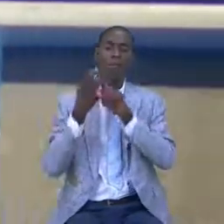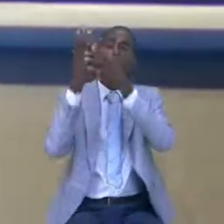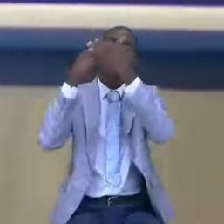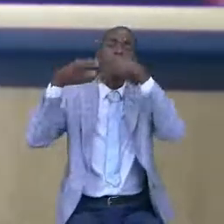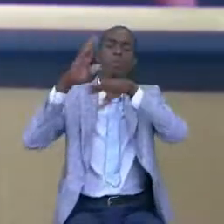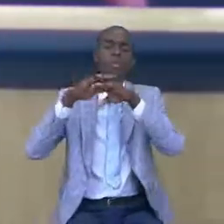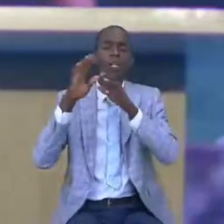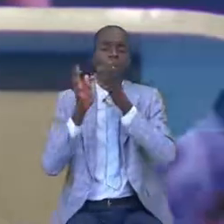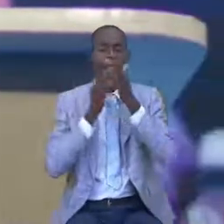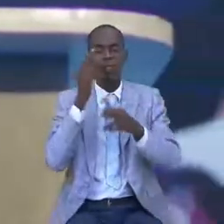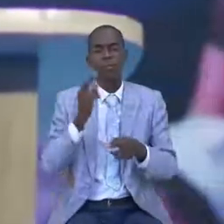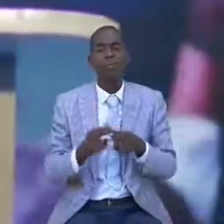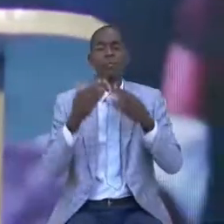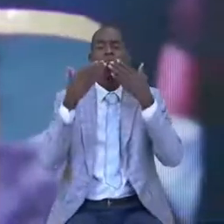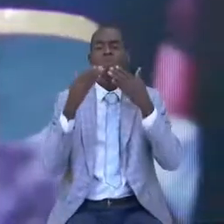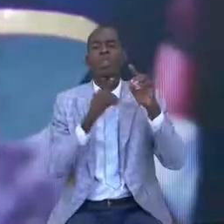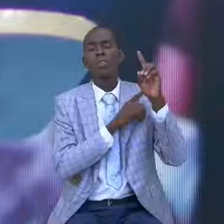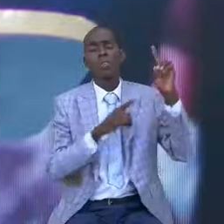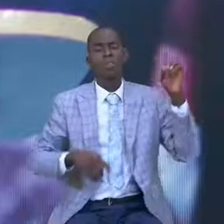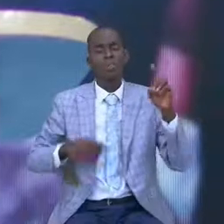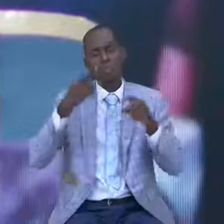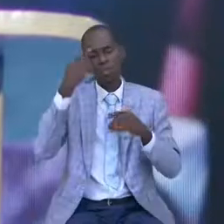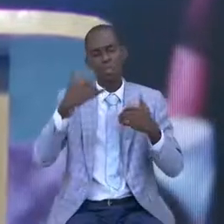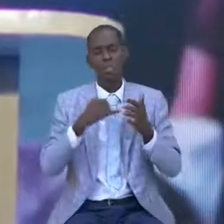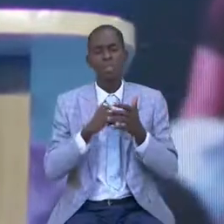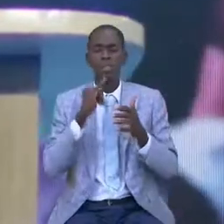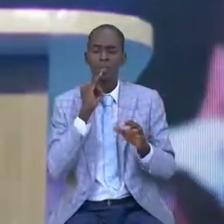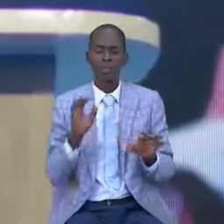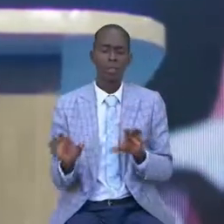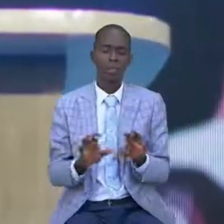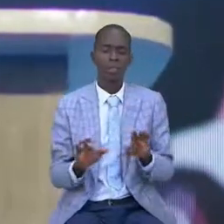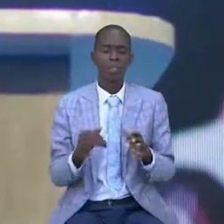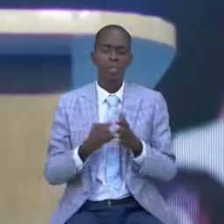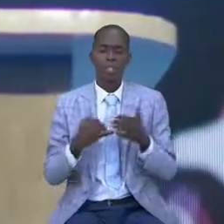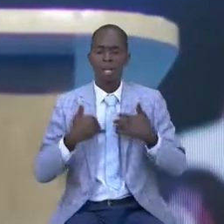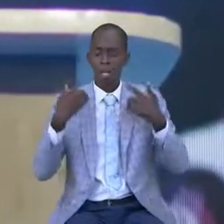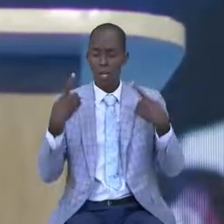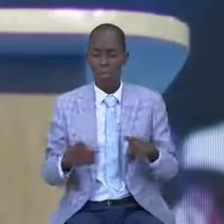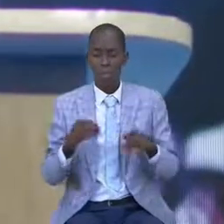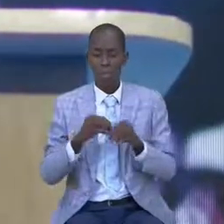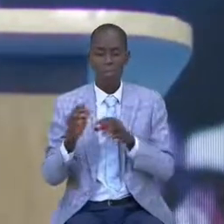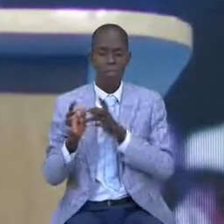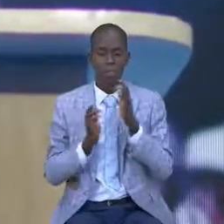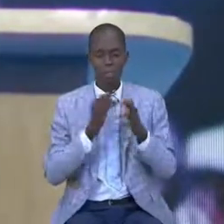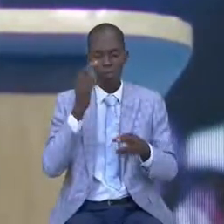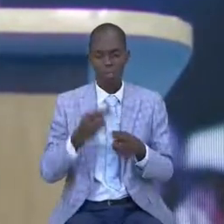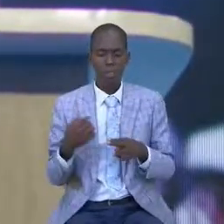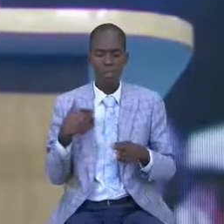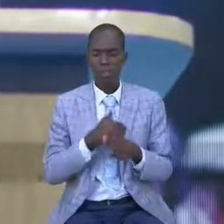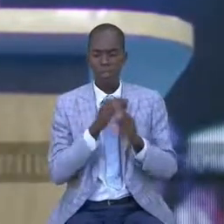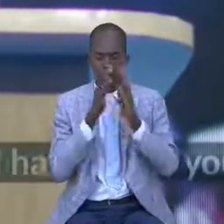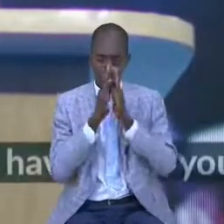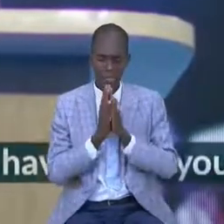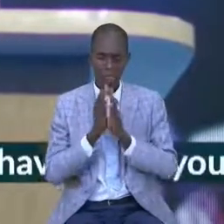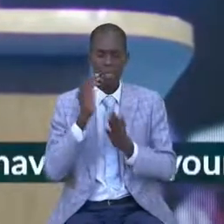sauvé. Seigneur, confirme-le dans chaque cœur depuis le ciel au nom de Jésus. Merci Seigneur, parce que c'est fait. Au